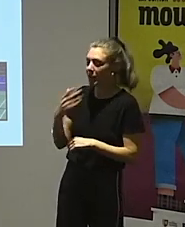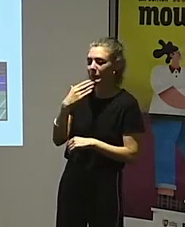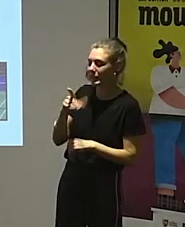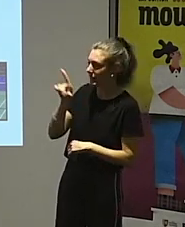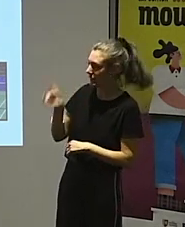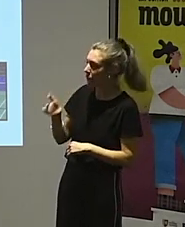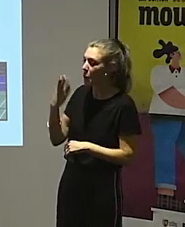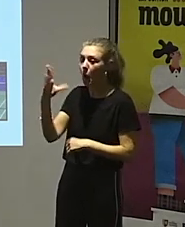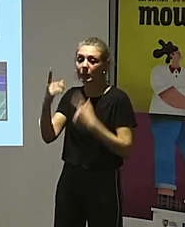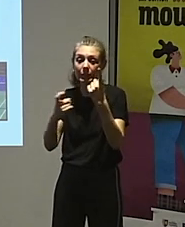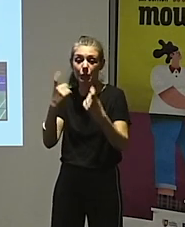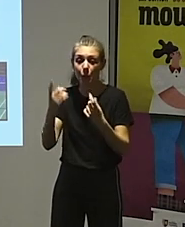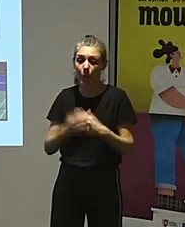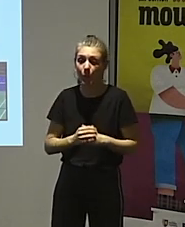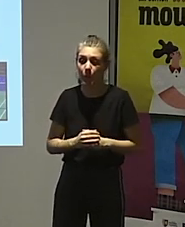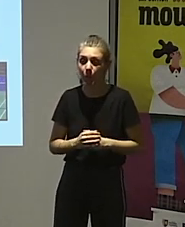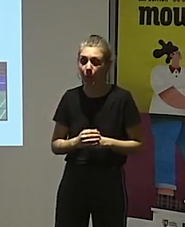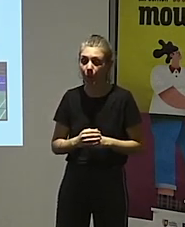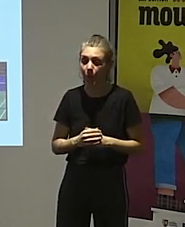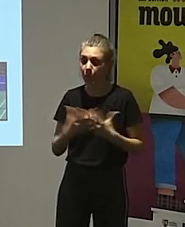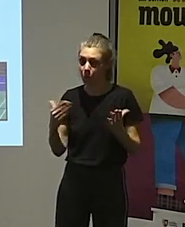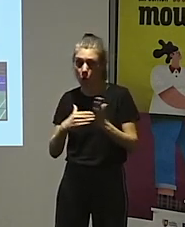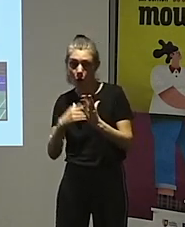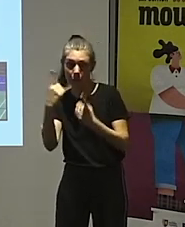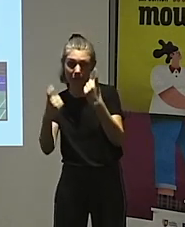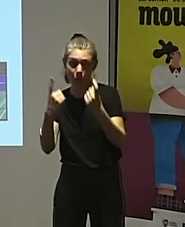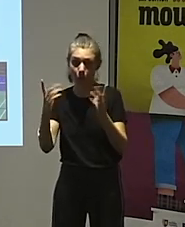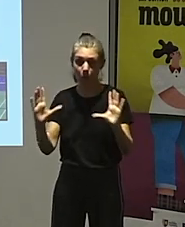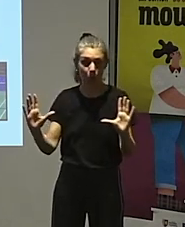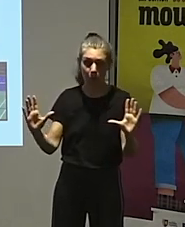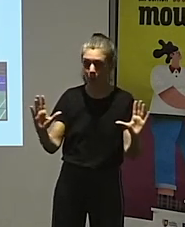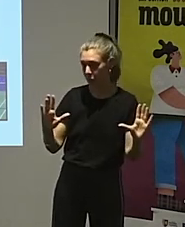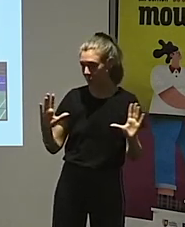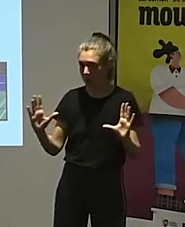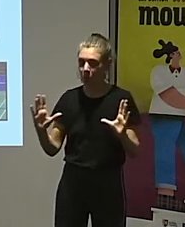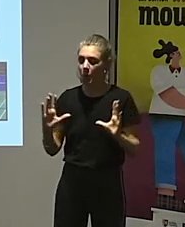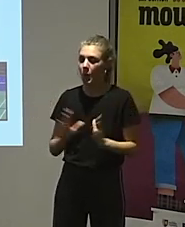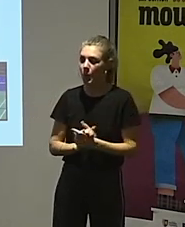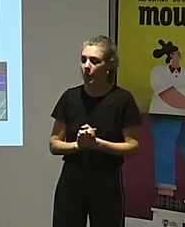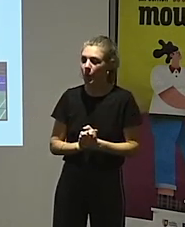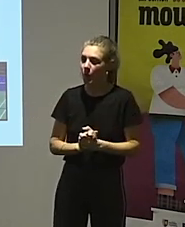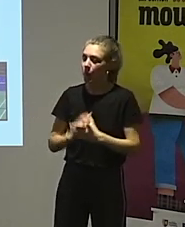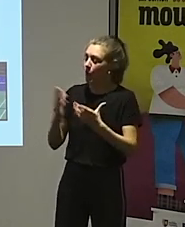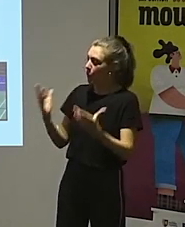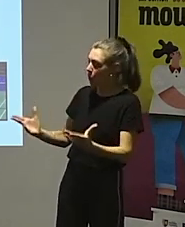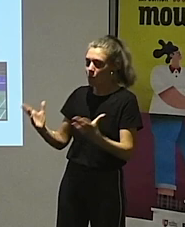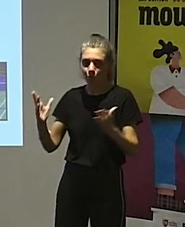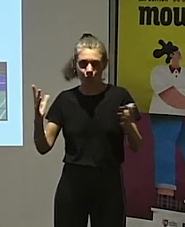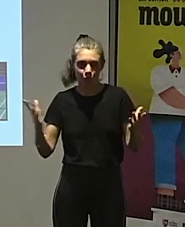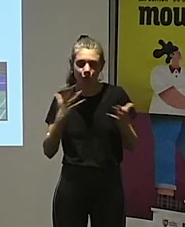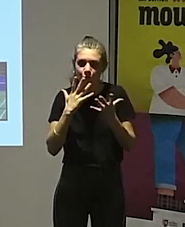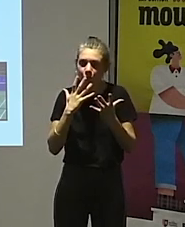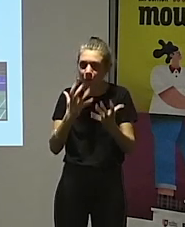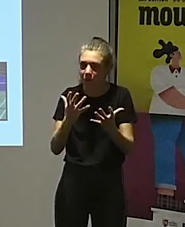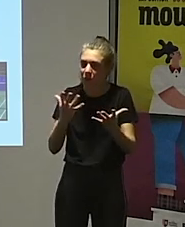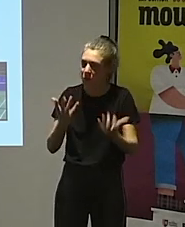d'autres encore dans cette fin de journée? Non, donc alors moi, en tout cas, ce que je voulais dire par rapport à tous les témoignages qu'on a pu voir,